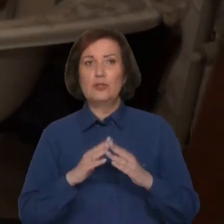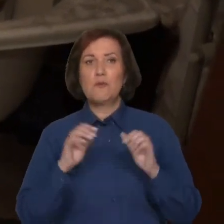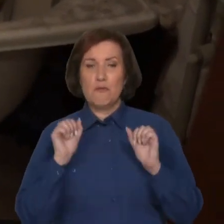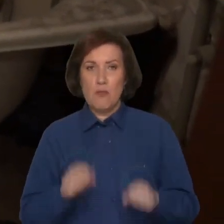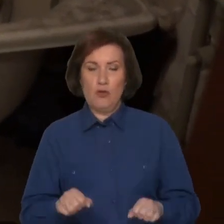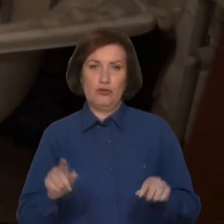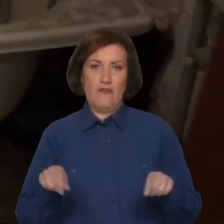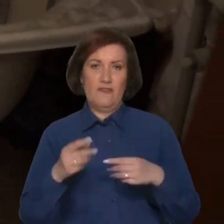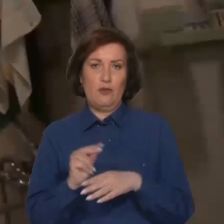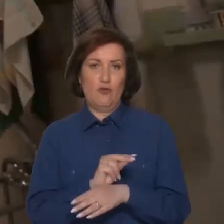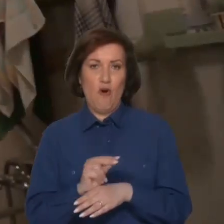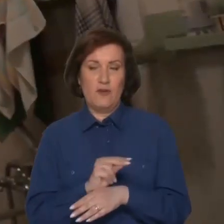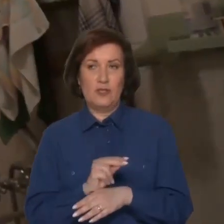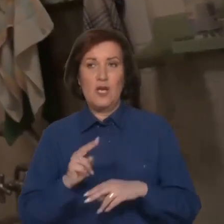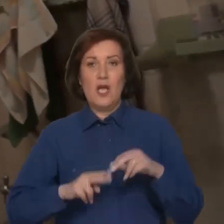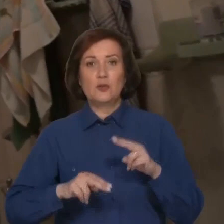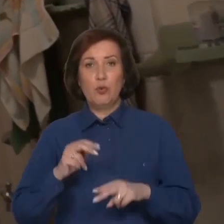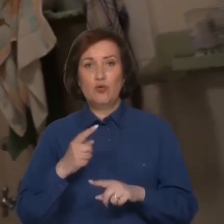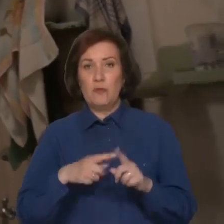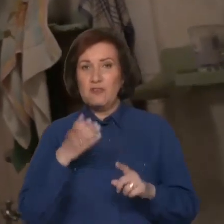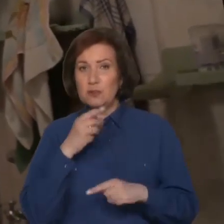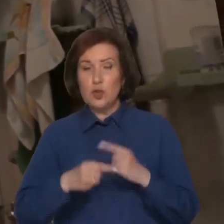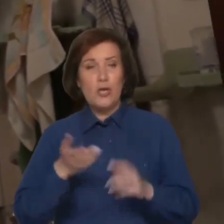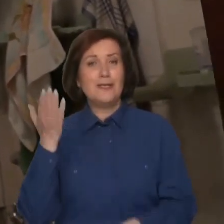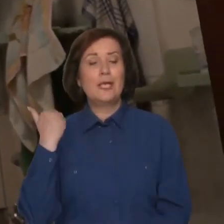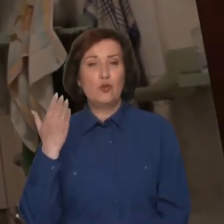можна відновити. Збудований півстоліття тому,